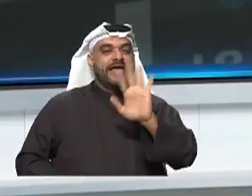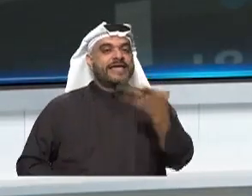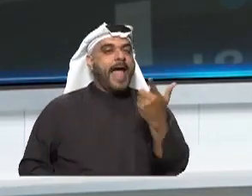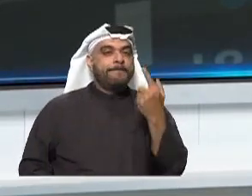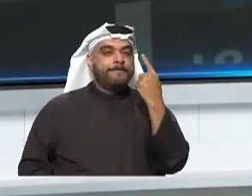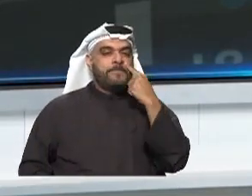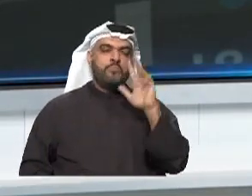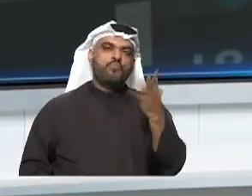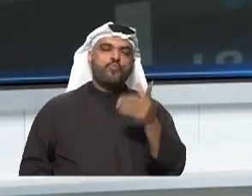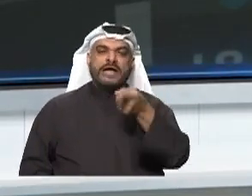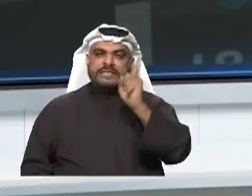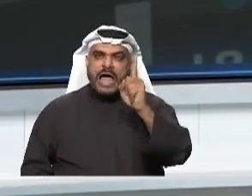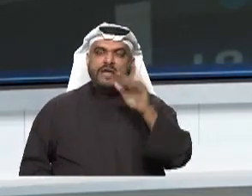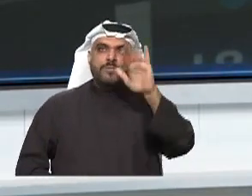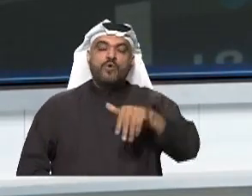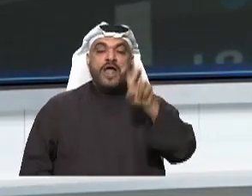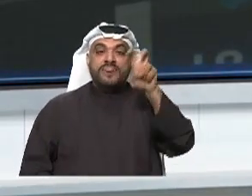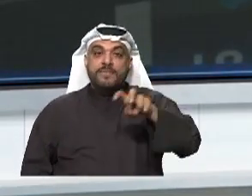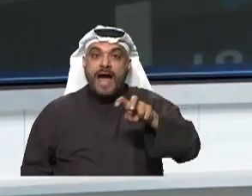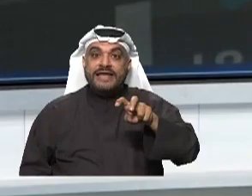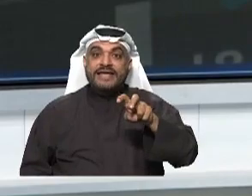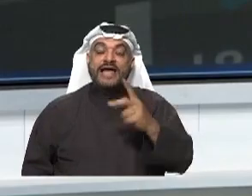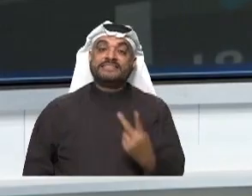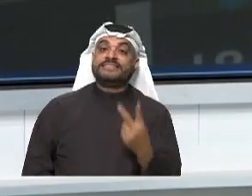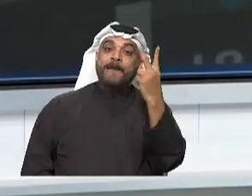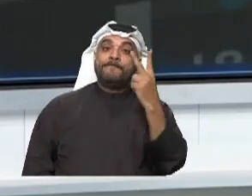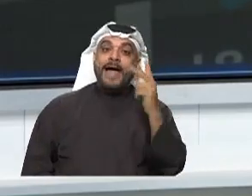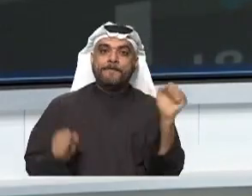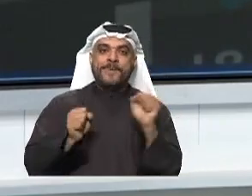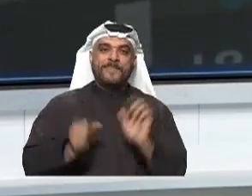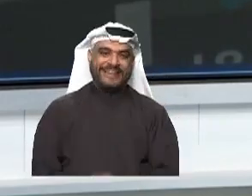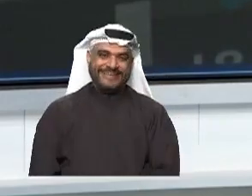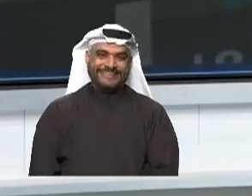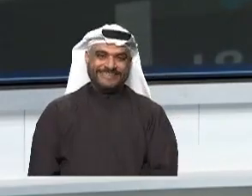تتراوح ما بين 8 إلى 28 كيلومتر بالساعة. تنتهي نشرتنا الجوية، شكرا للمتابعة.